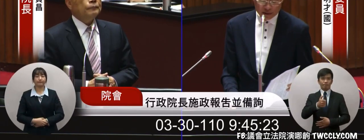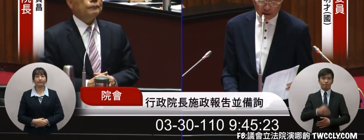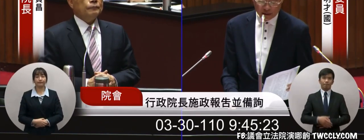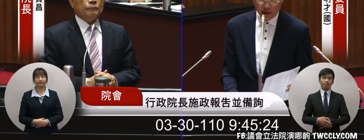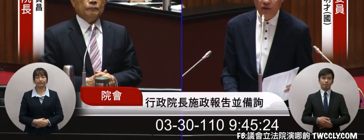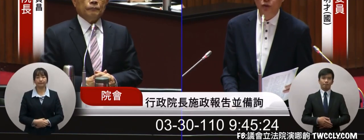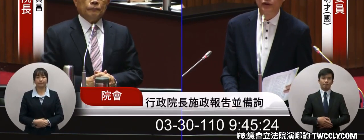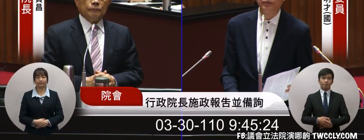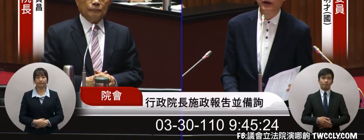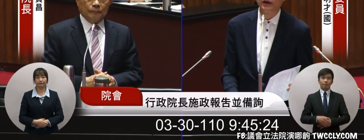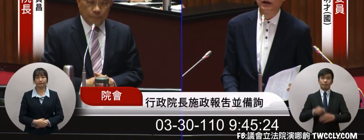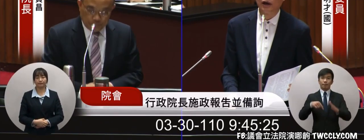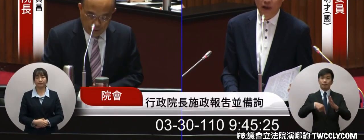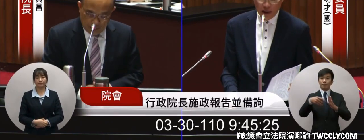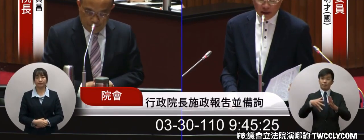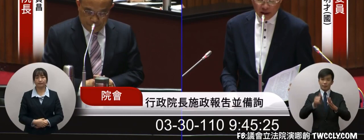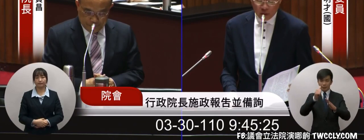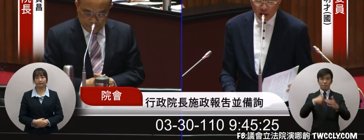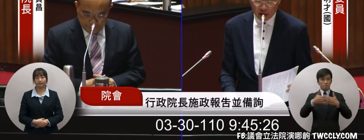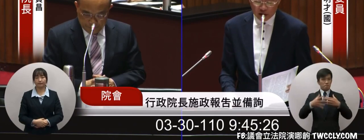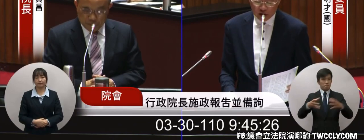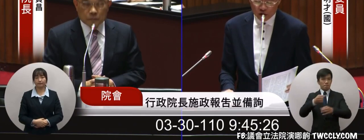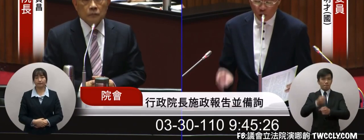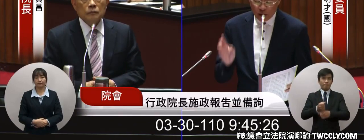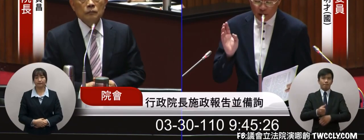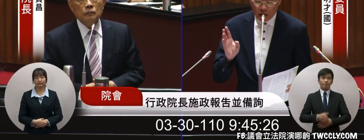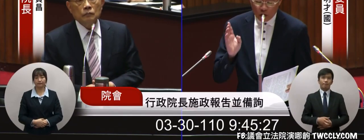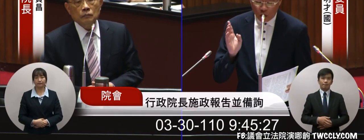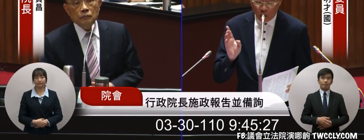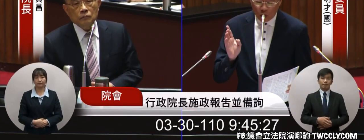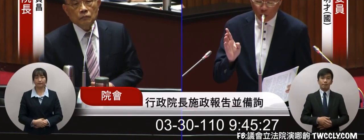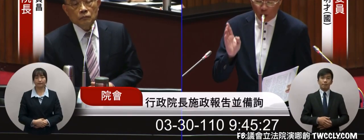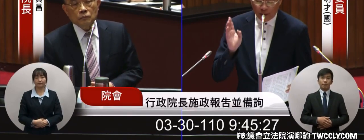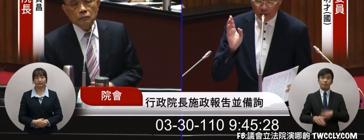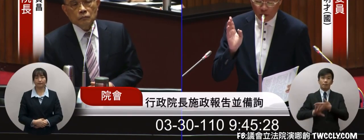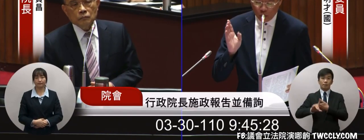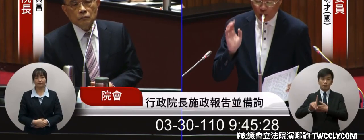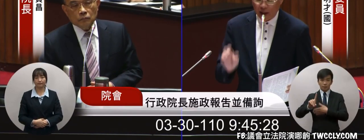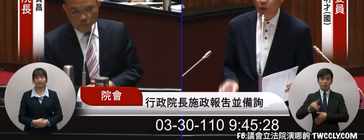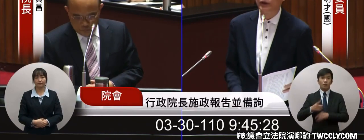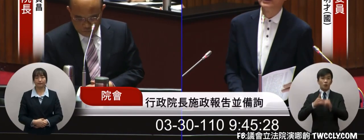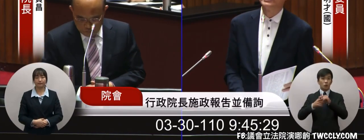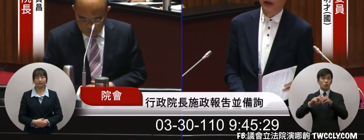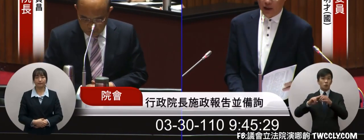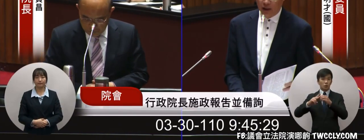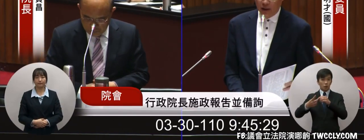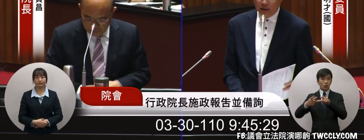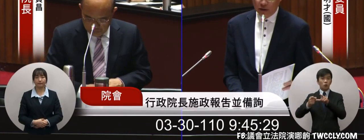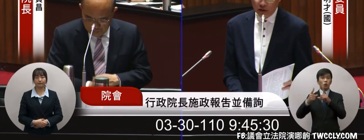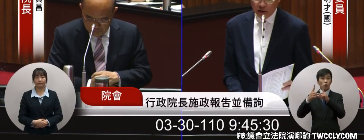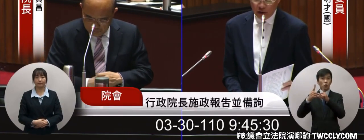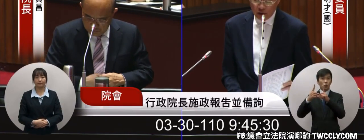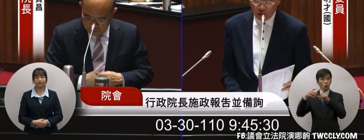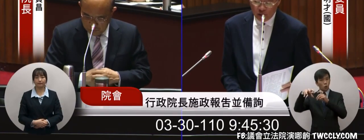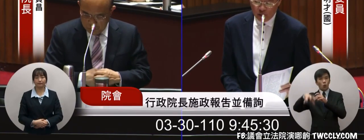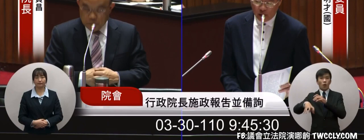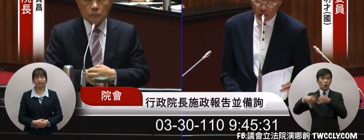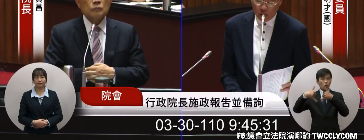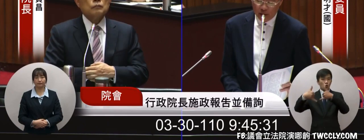院長這邊全力配合那另外還有一個就是綜合公館路廊的問題就是